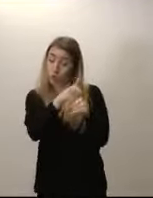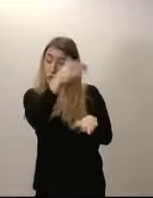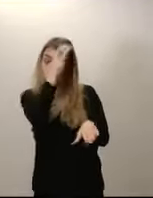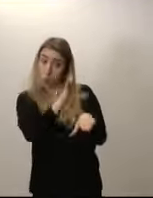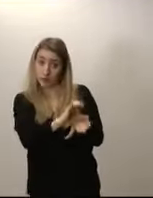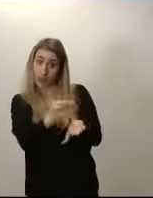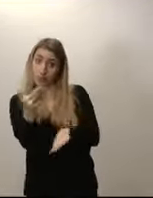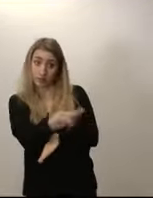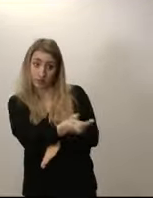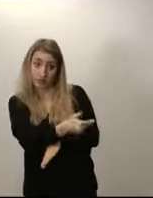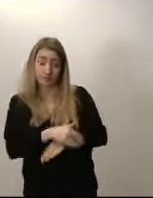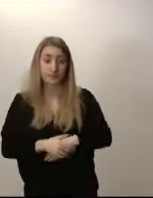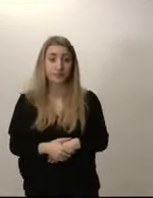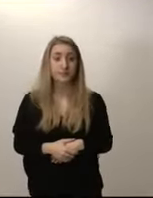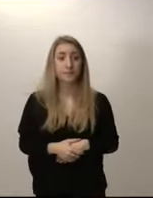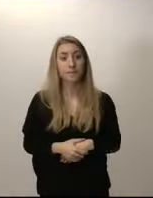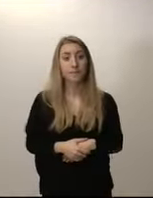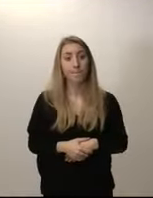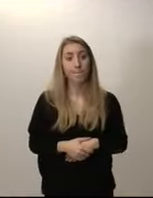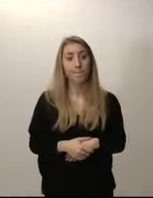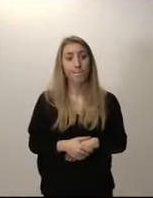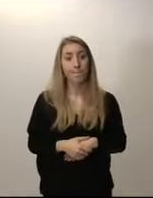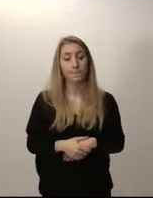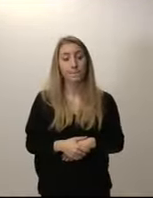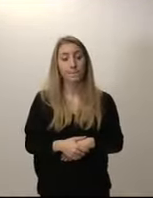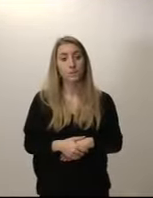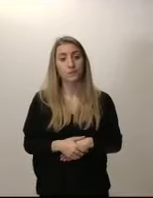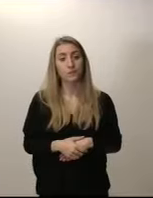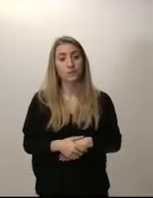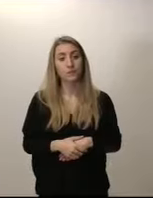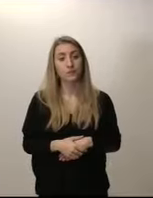une réponse à votre intervention de tout à l'heure. Je vous remercie.